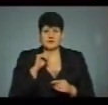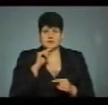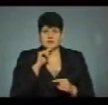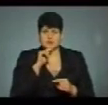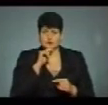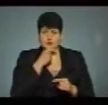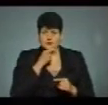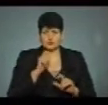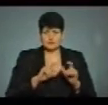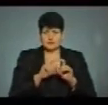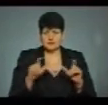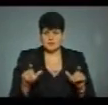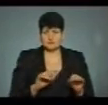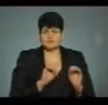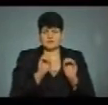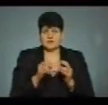України.